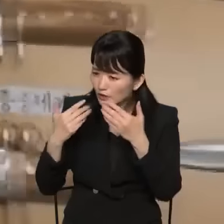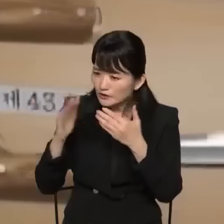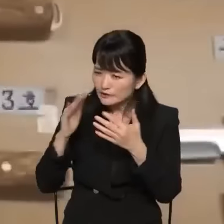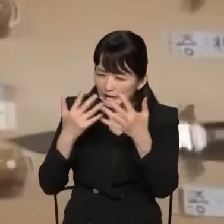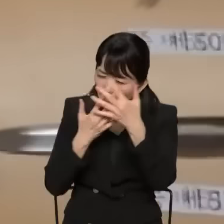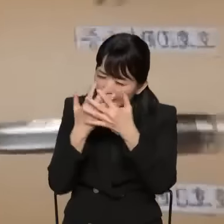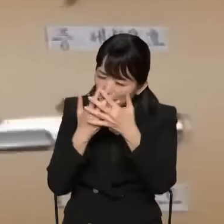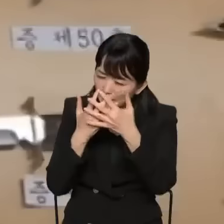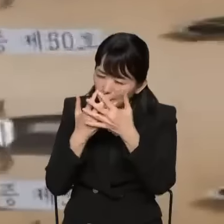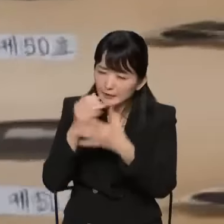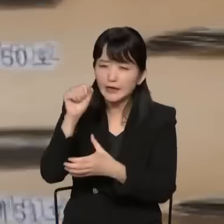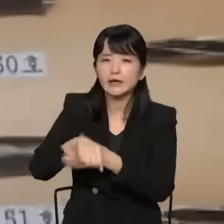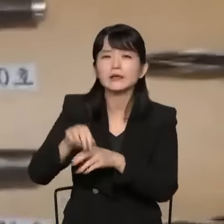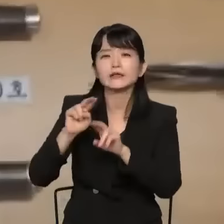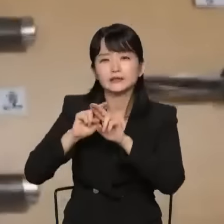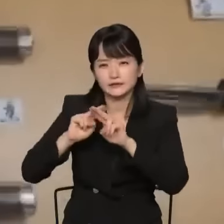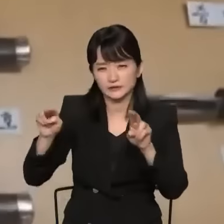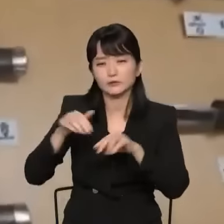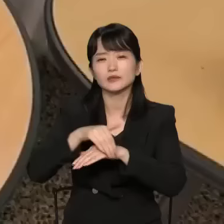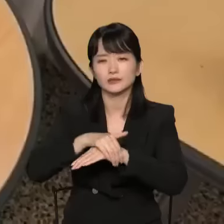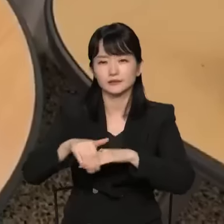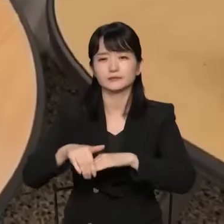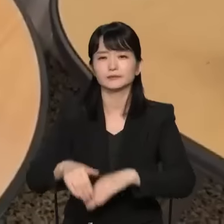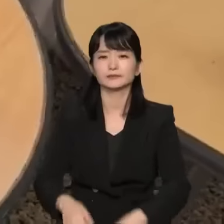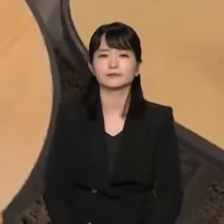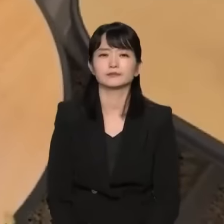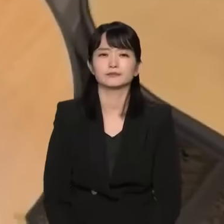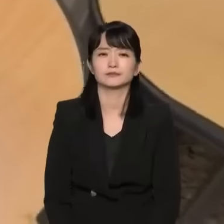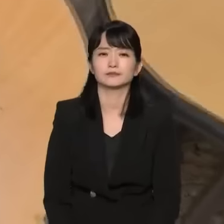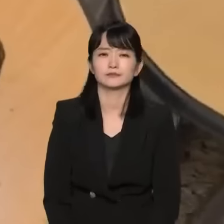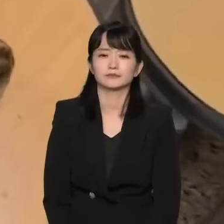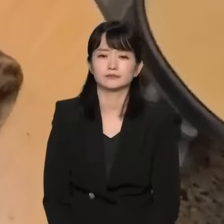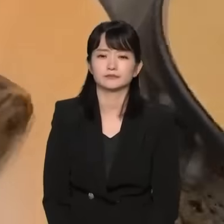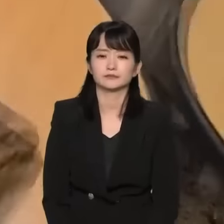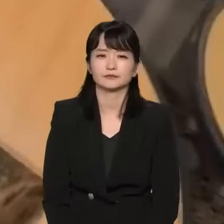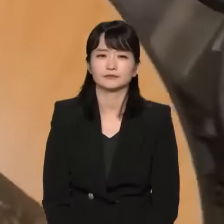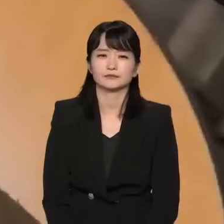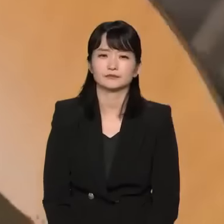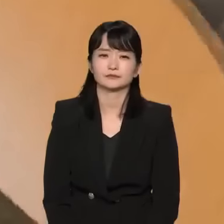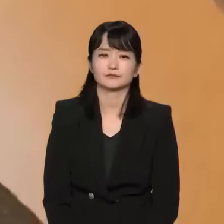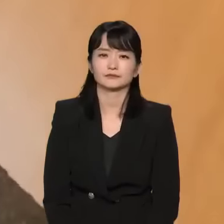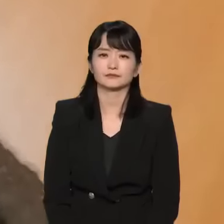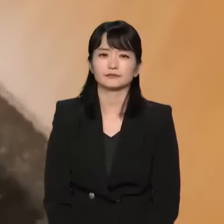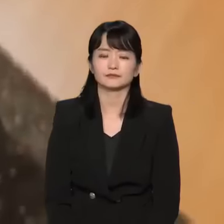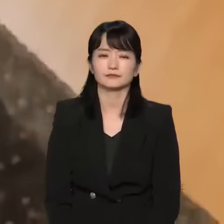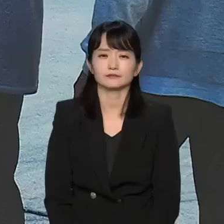도검은 허가 취소 절차를 밟아갈 예정입니다. JTBC 김지훈입니다.